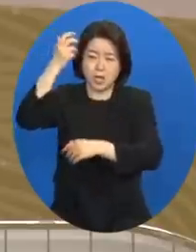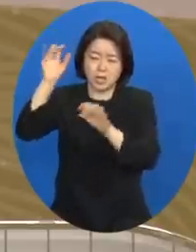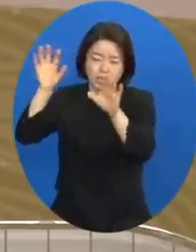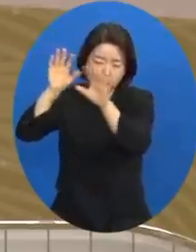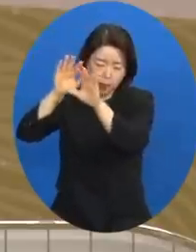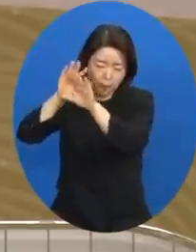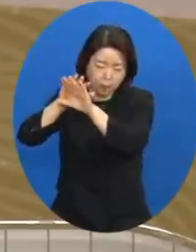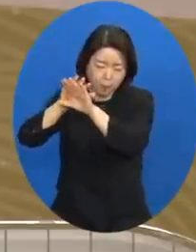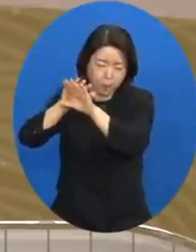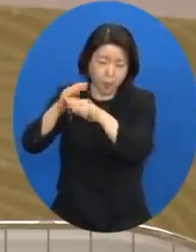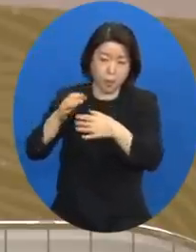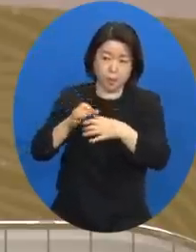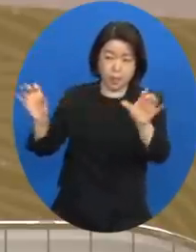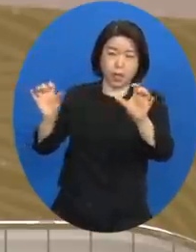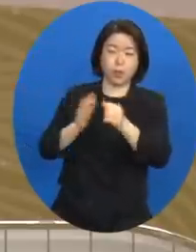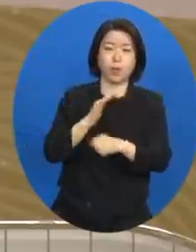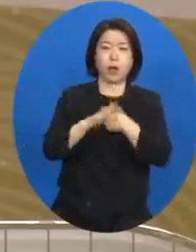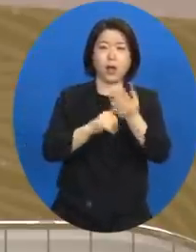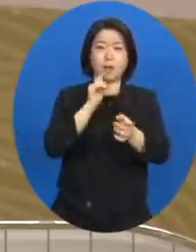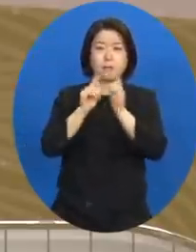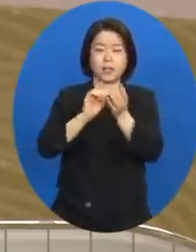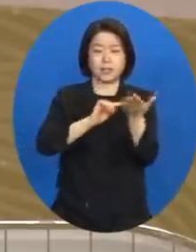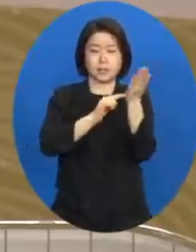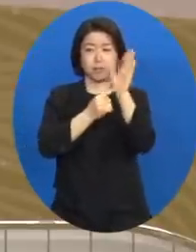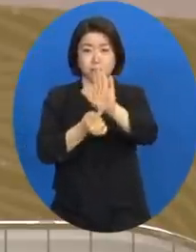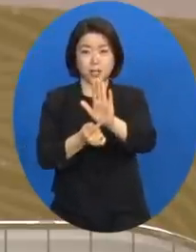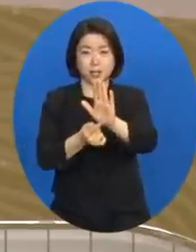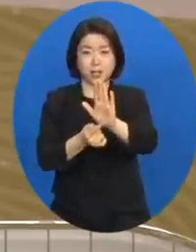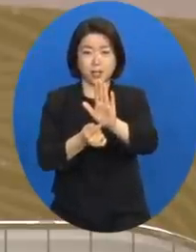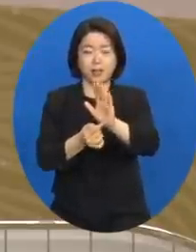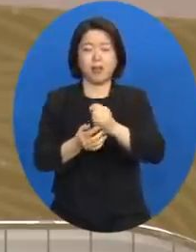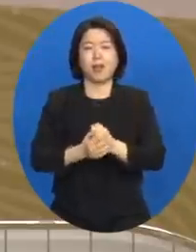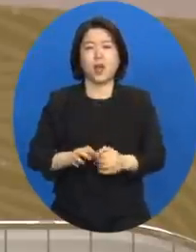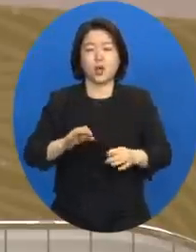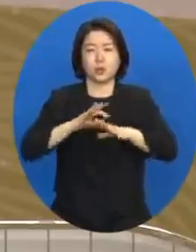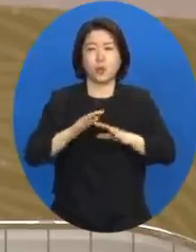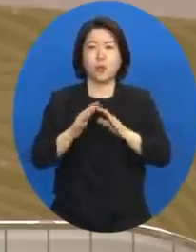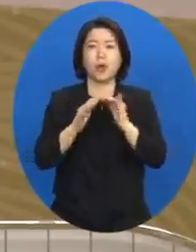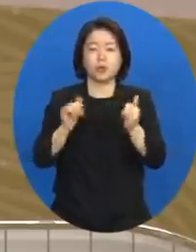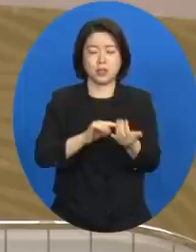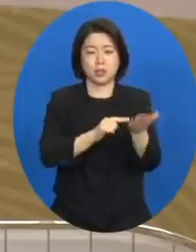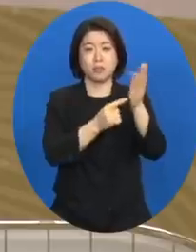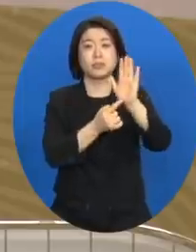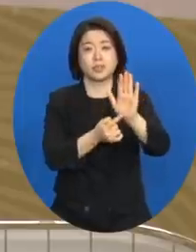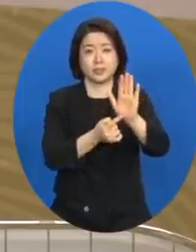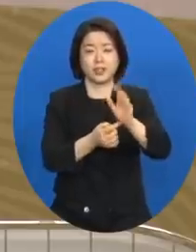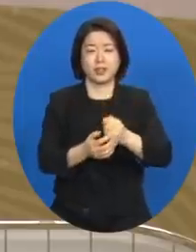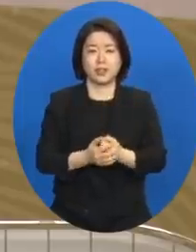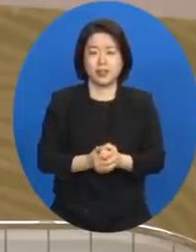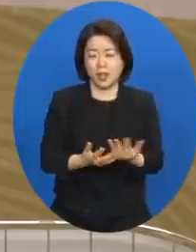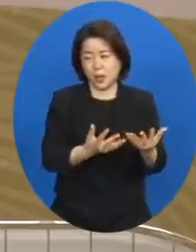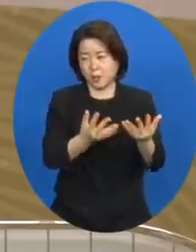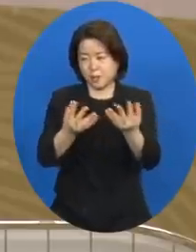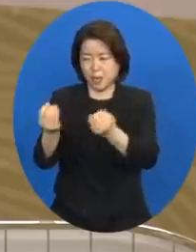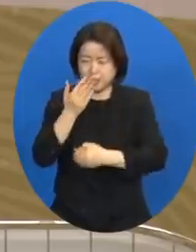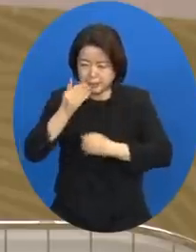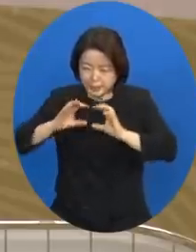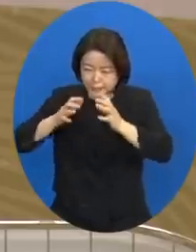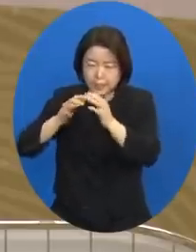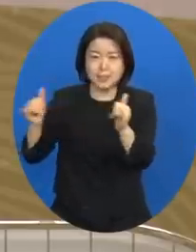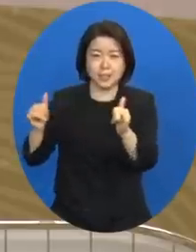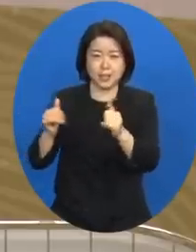하나님의 말씀을 대언하는 정말 놀라운 사람으로 등장합니다. 많은 이스라엘